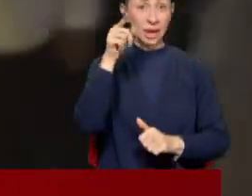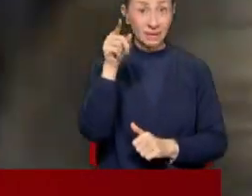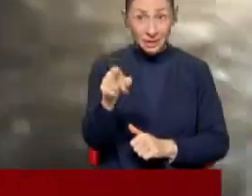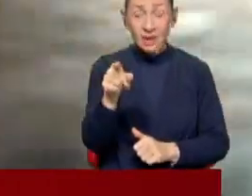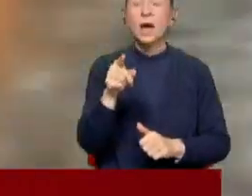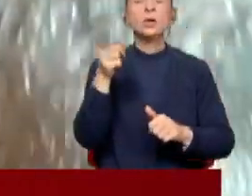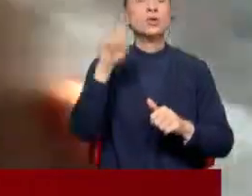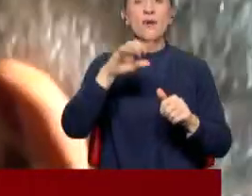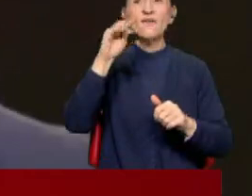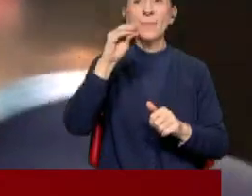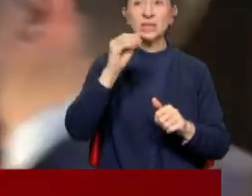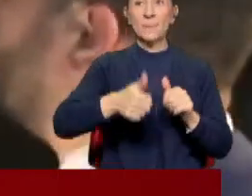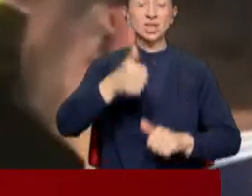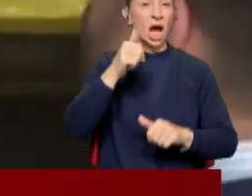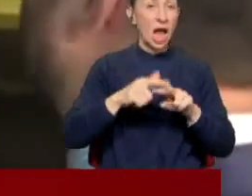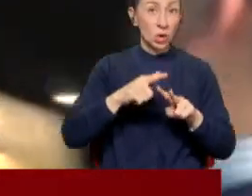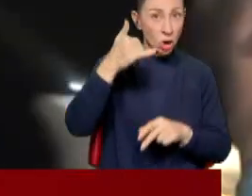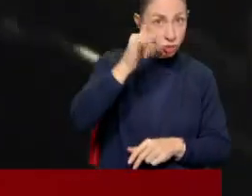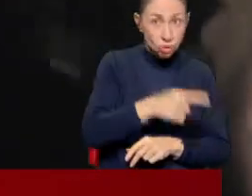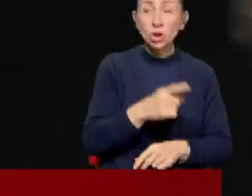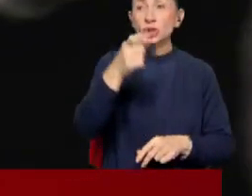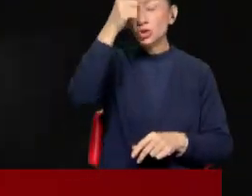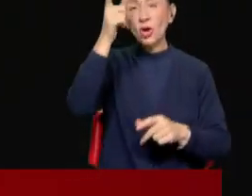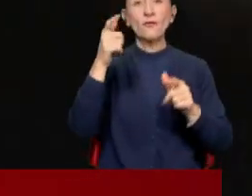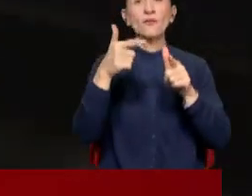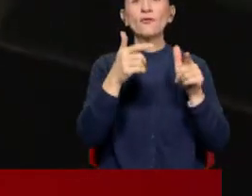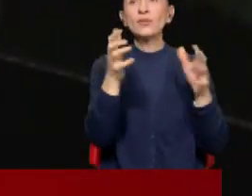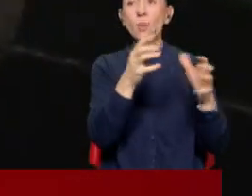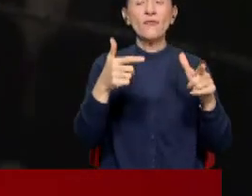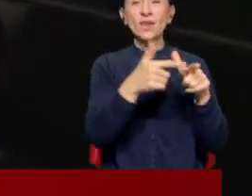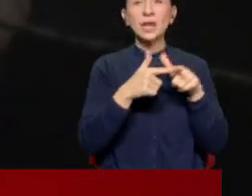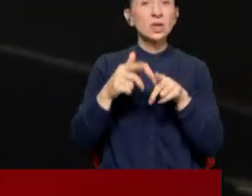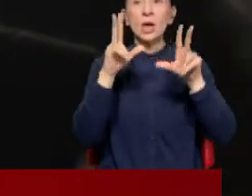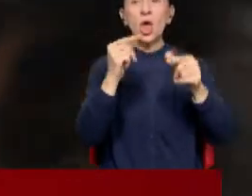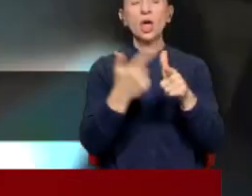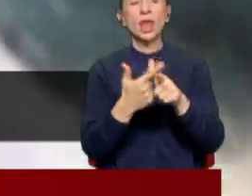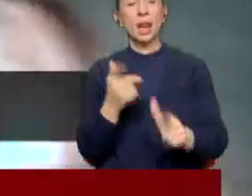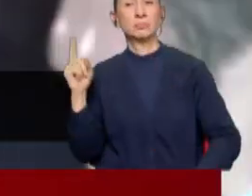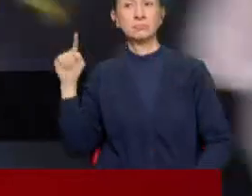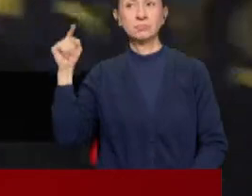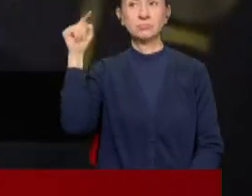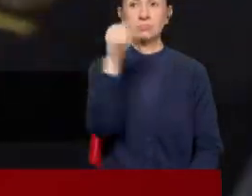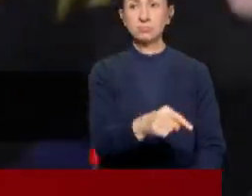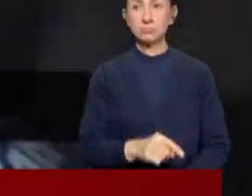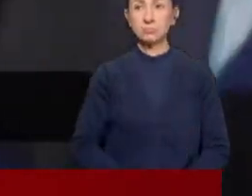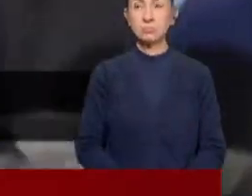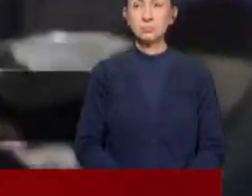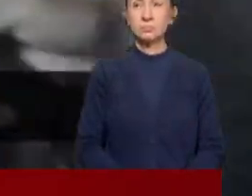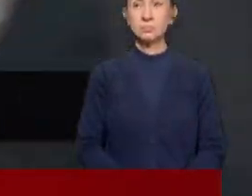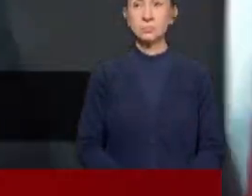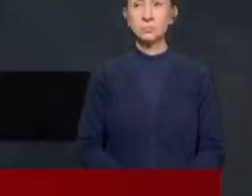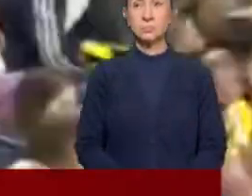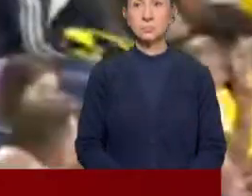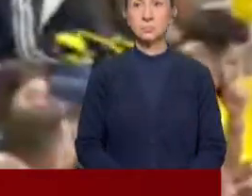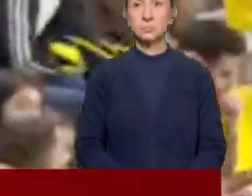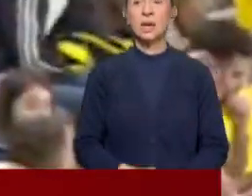Özbek, ardından Fenerbahçe Başkanı Ali Koç, Türkiye Futbol Federasyonu'nun konakladığı otele gitti. Gerekli açıklama yapıldı, biz